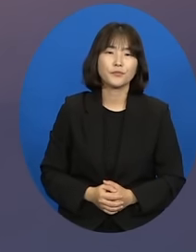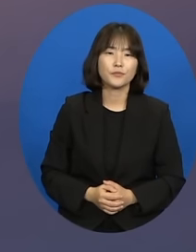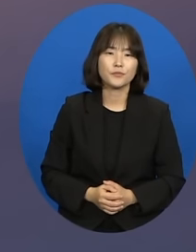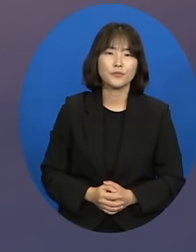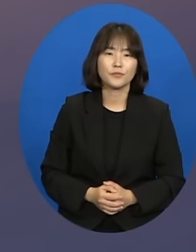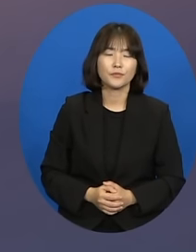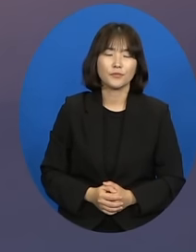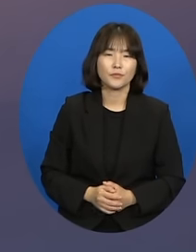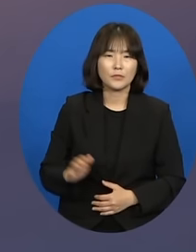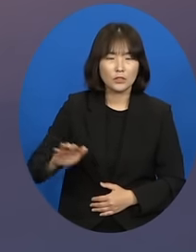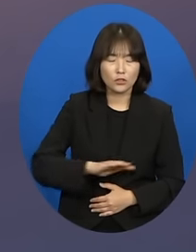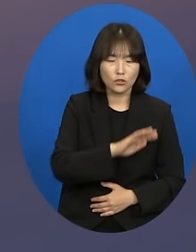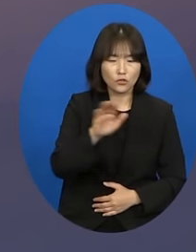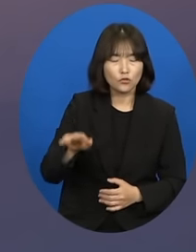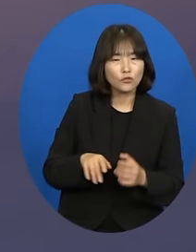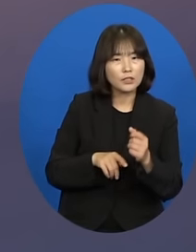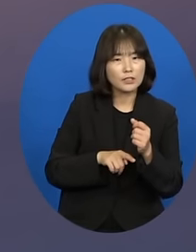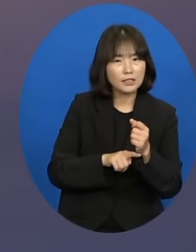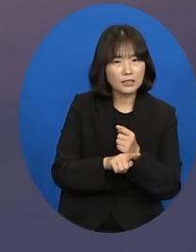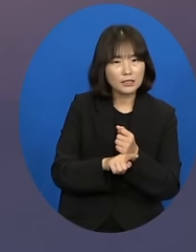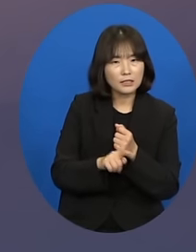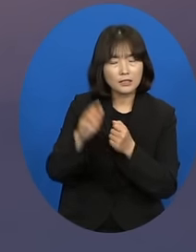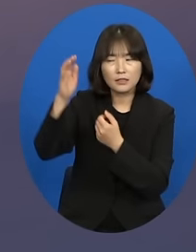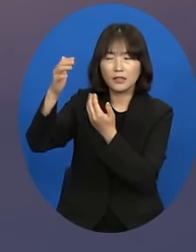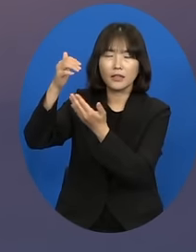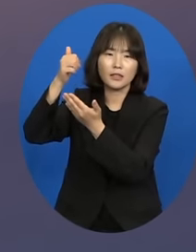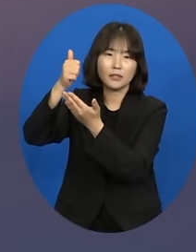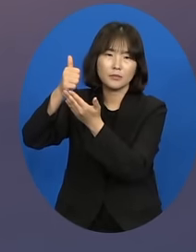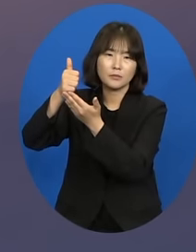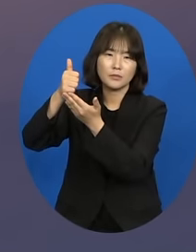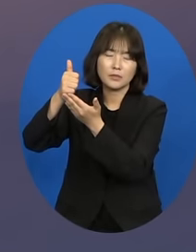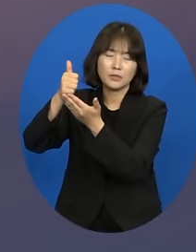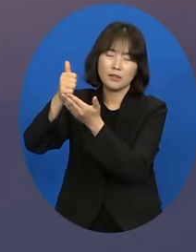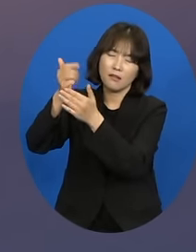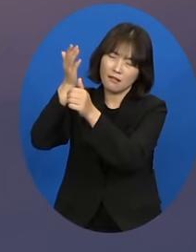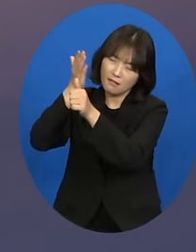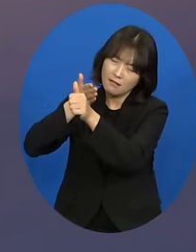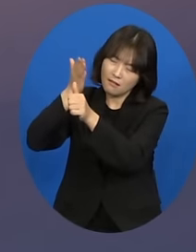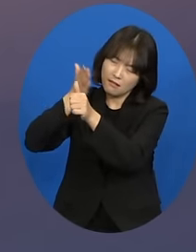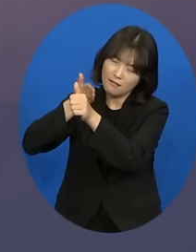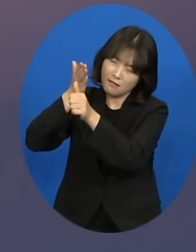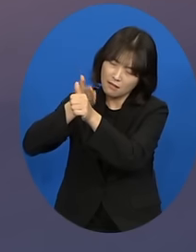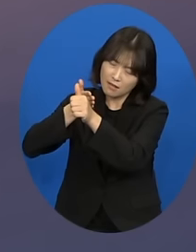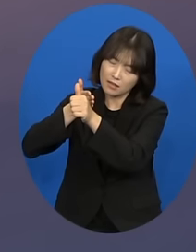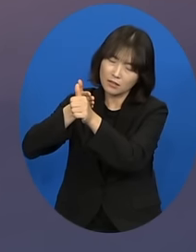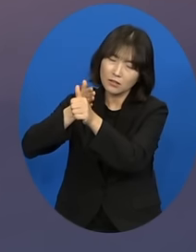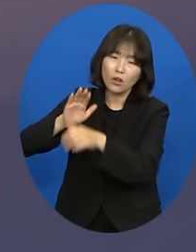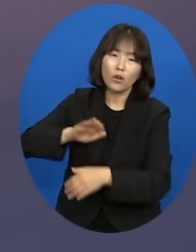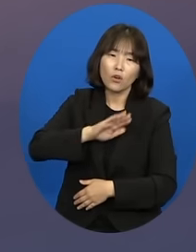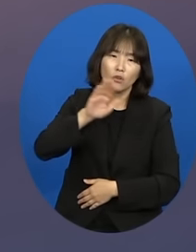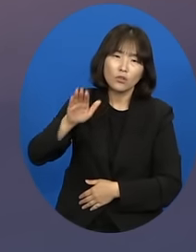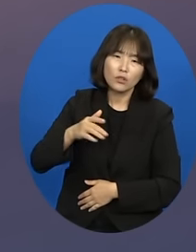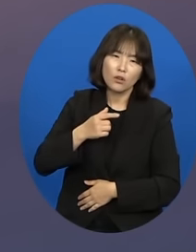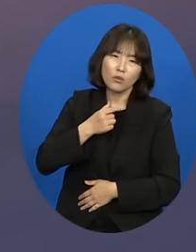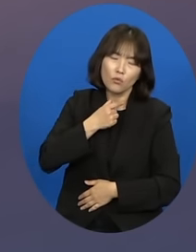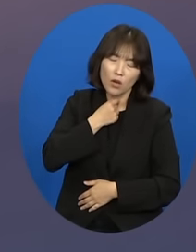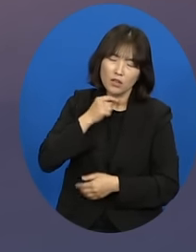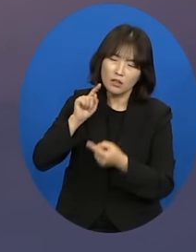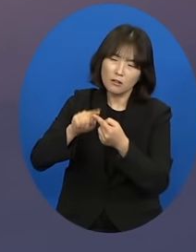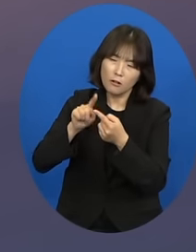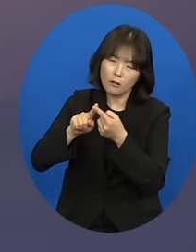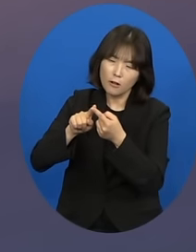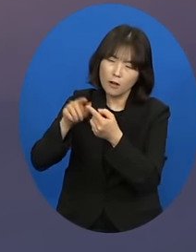우리의 뜻을 하나님께 강청해서 우리가 원하는 것을 관철시키는 것이